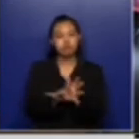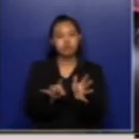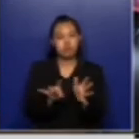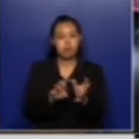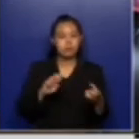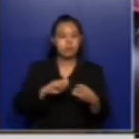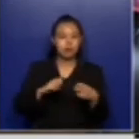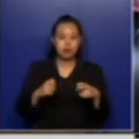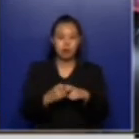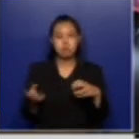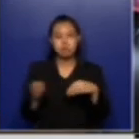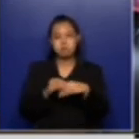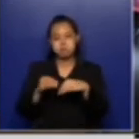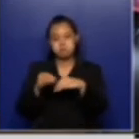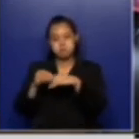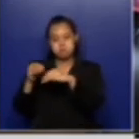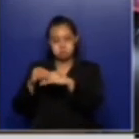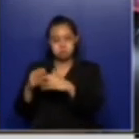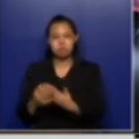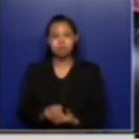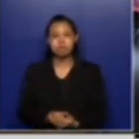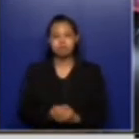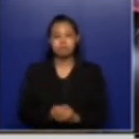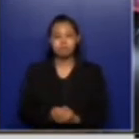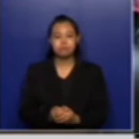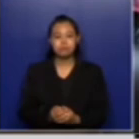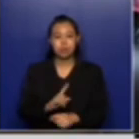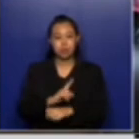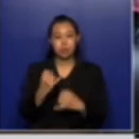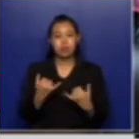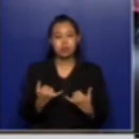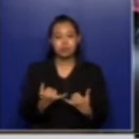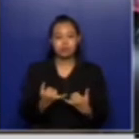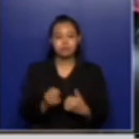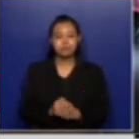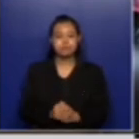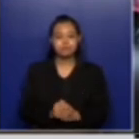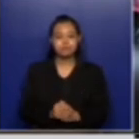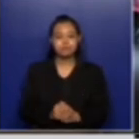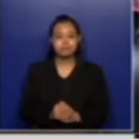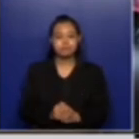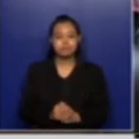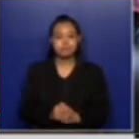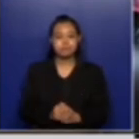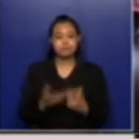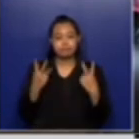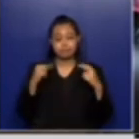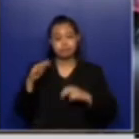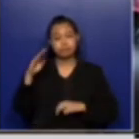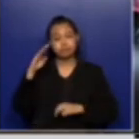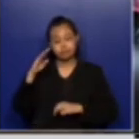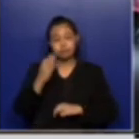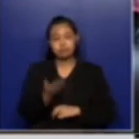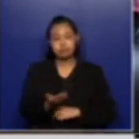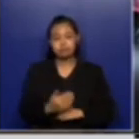ากยิ่งขึ้นต่อไปนะครับนี่คือสิ่งที่เกิดขึ้นในวันนี้ท่านนายกครับ